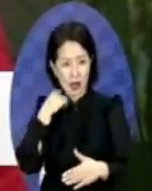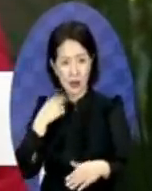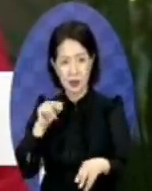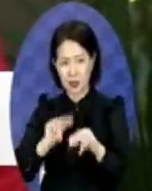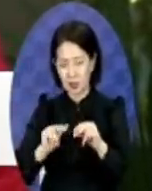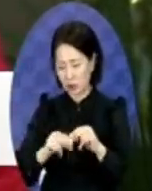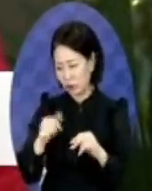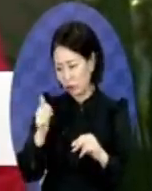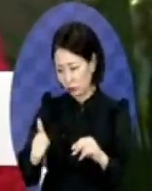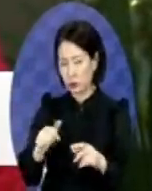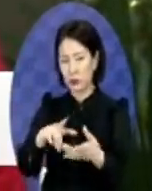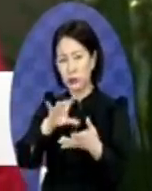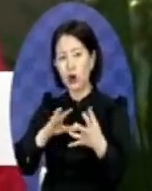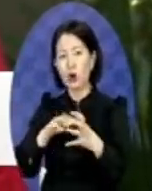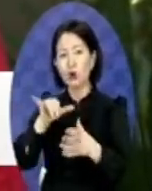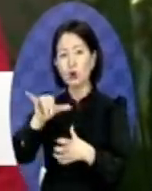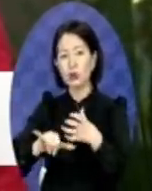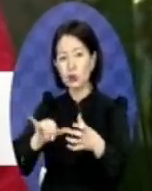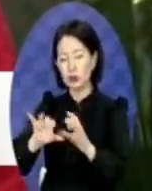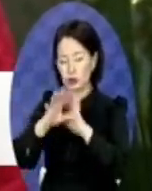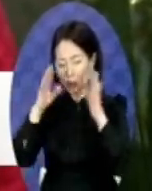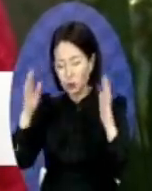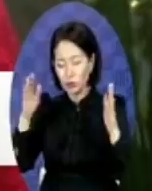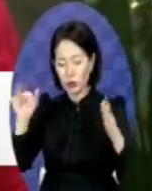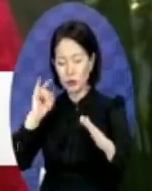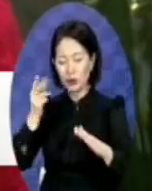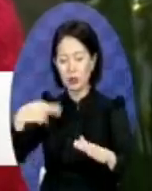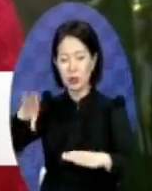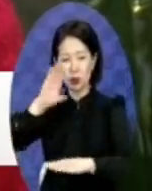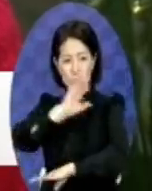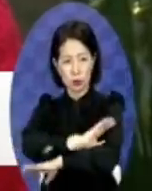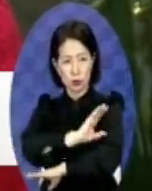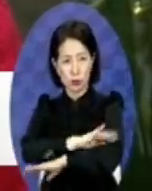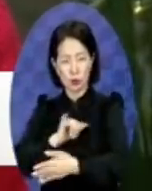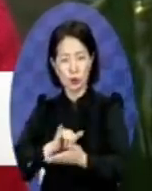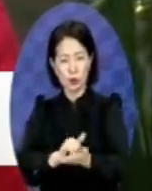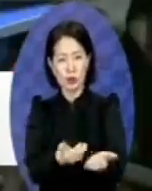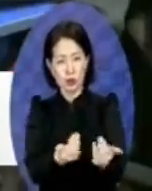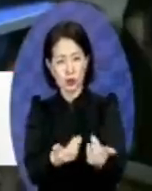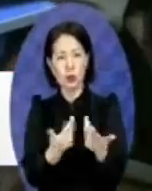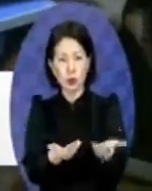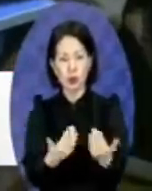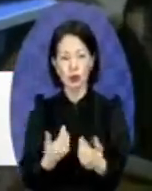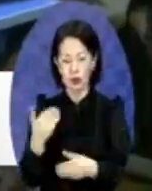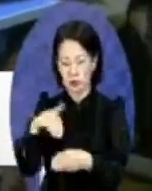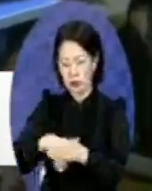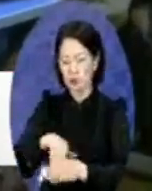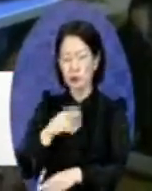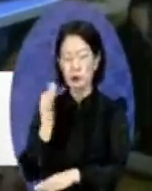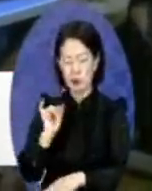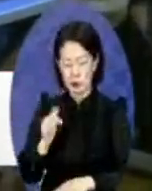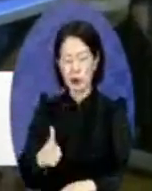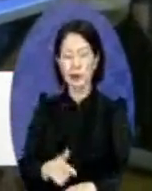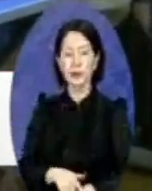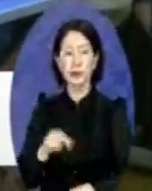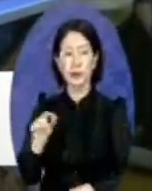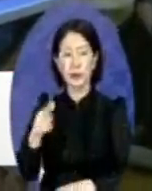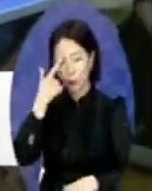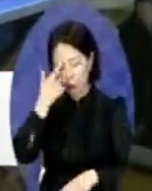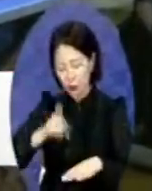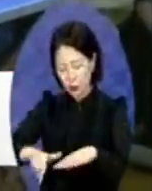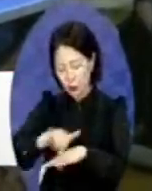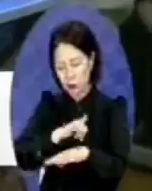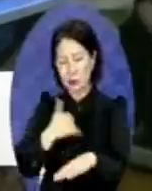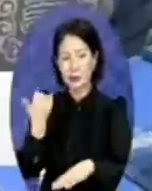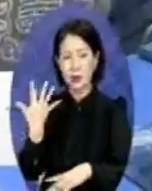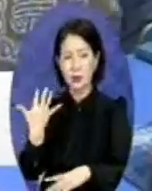шалгалтыг өгчхөл юм бол олон улсын том том ихтэй сургуулиуд бол урилгаар авчдаг юм. Энэ олимпиадад Монгол улсаас 5